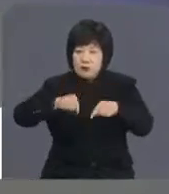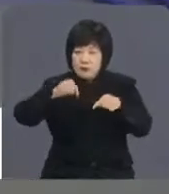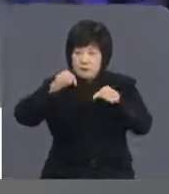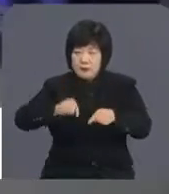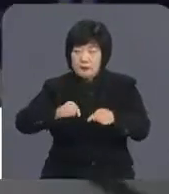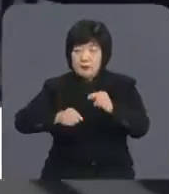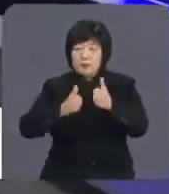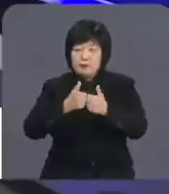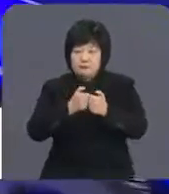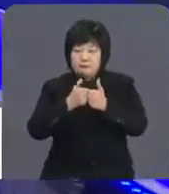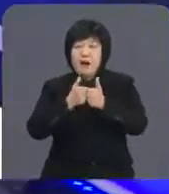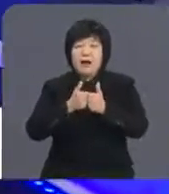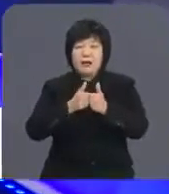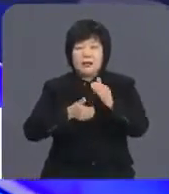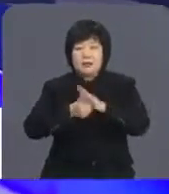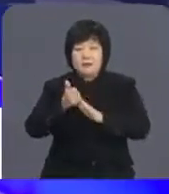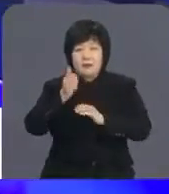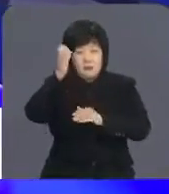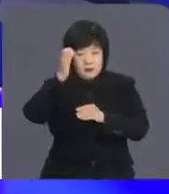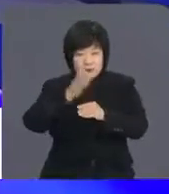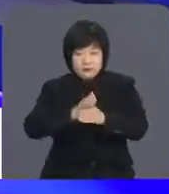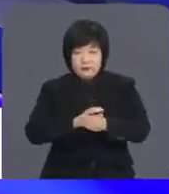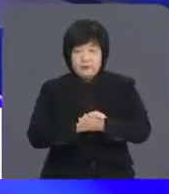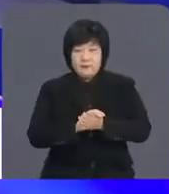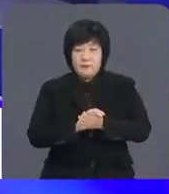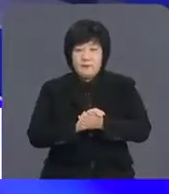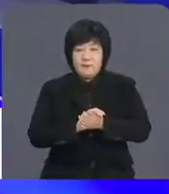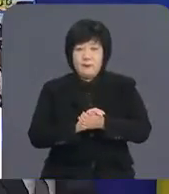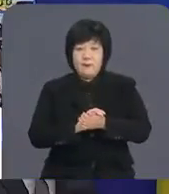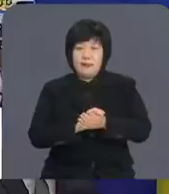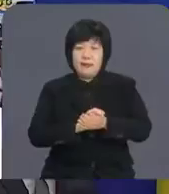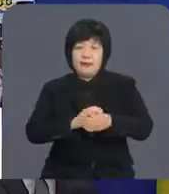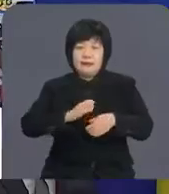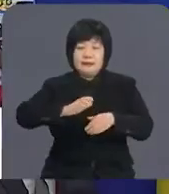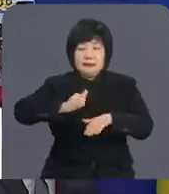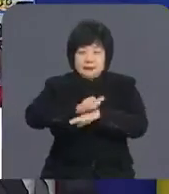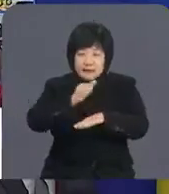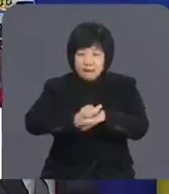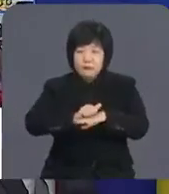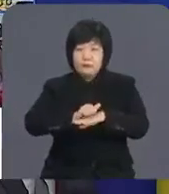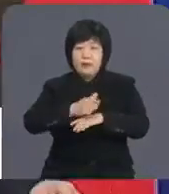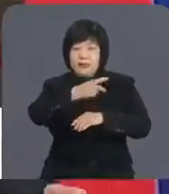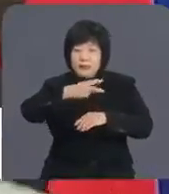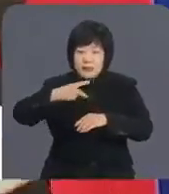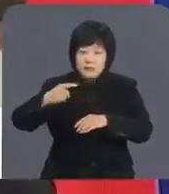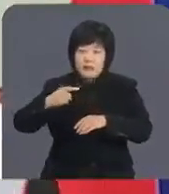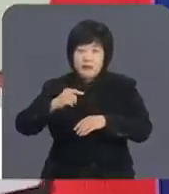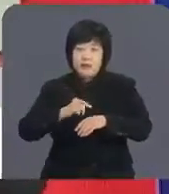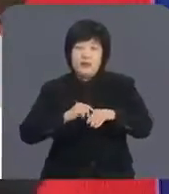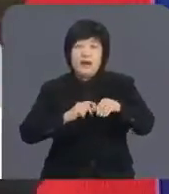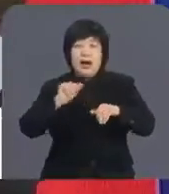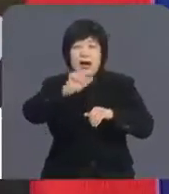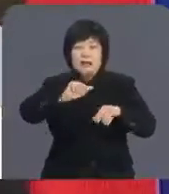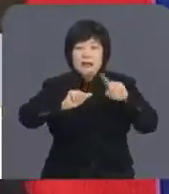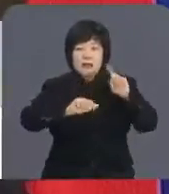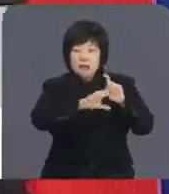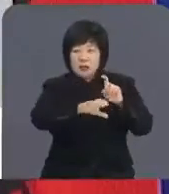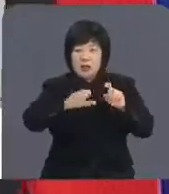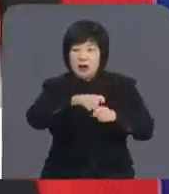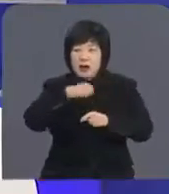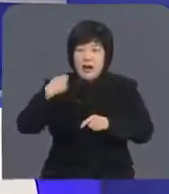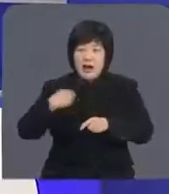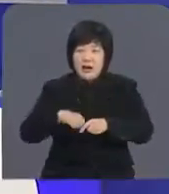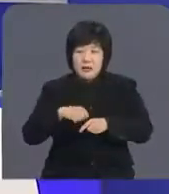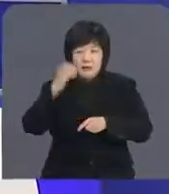타결 된데 희망을 걸고 있습니다 r7 싱가포르 인도네시아 등 아세안 10개국 꽈 한중일